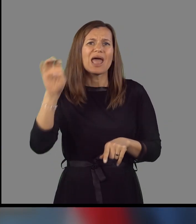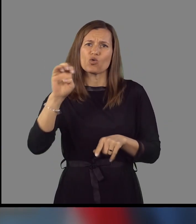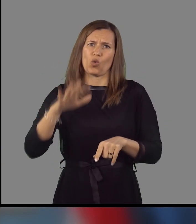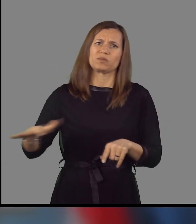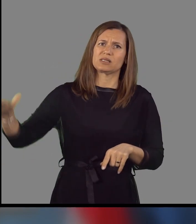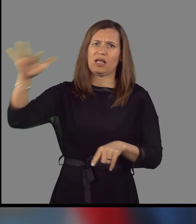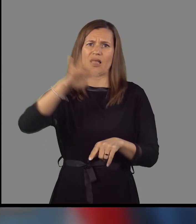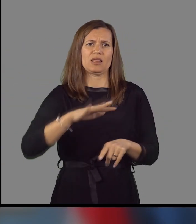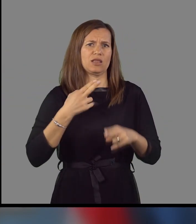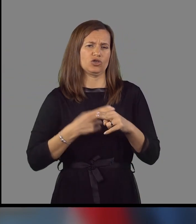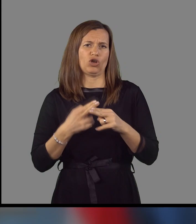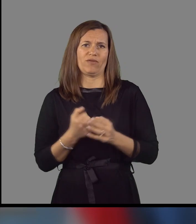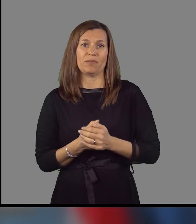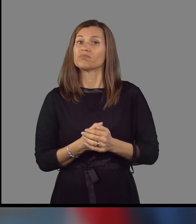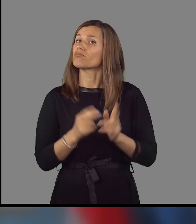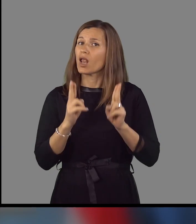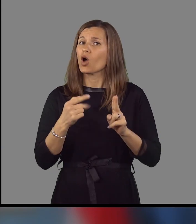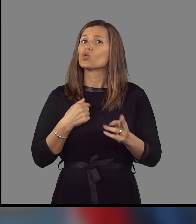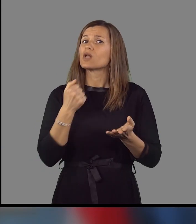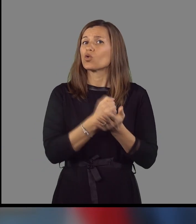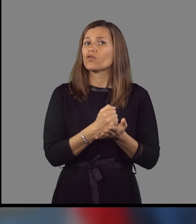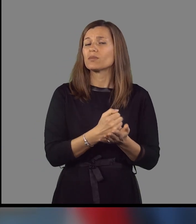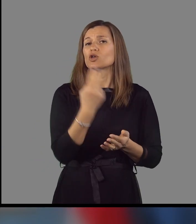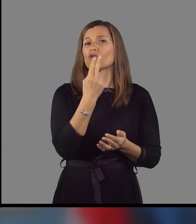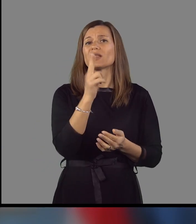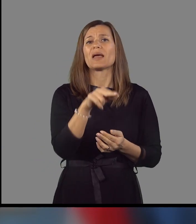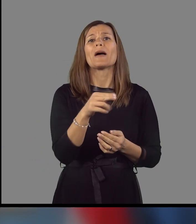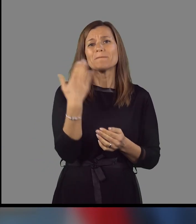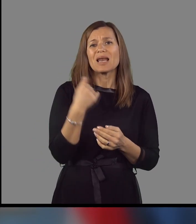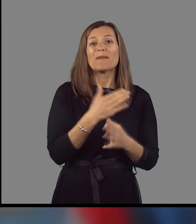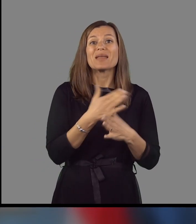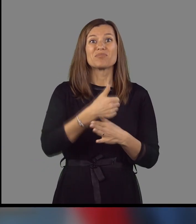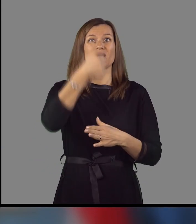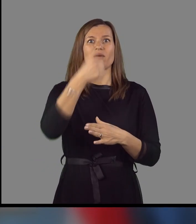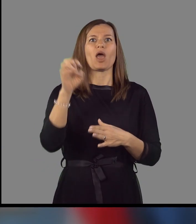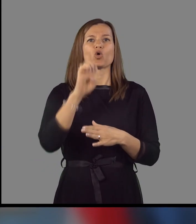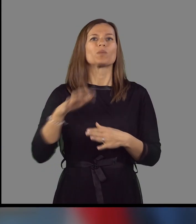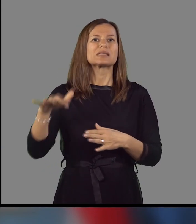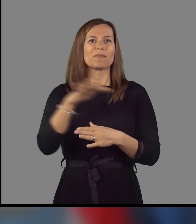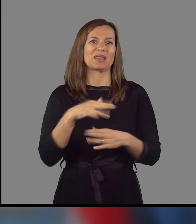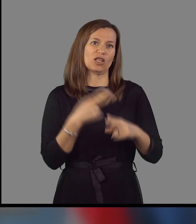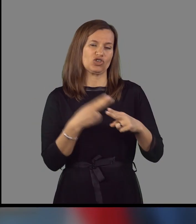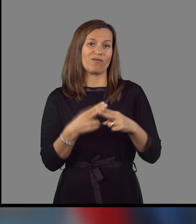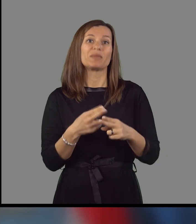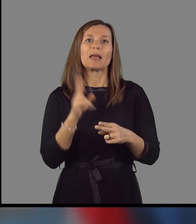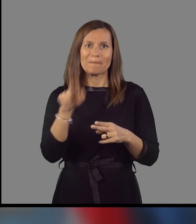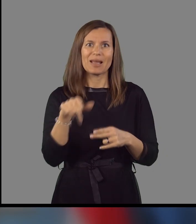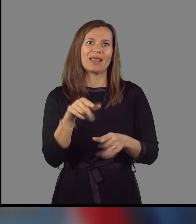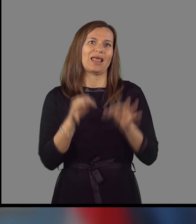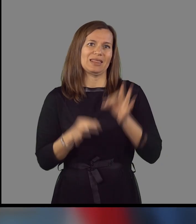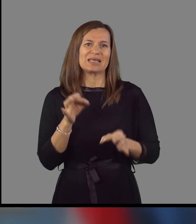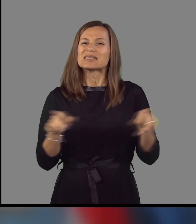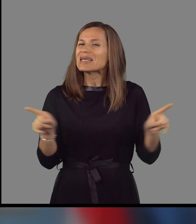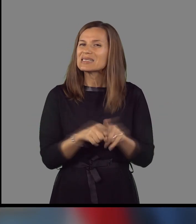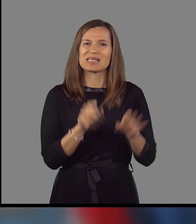evropske države. Celo več lahko zagotovim, da je bila Slovenija med prvimi evropskimi državami, ki je ta test imela,